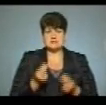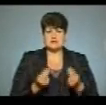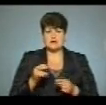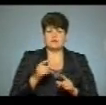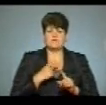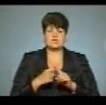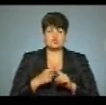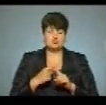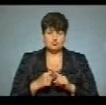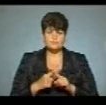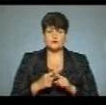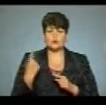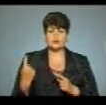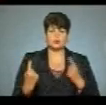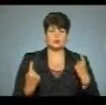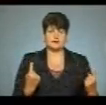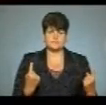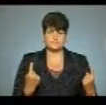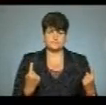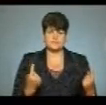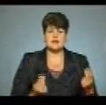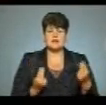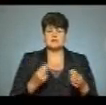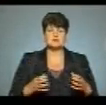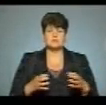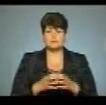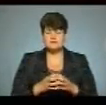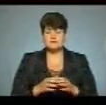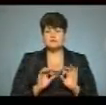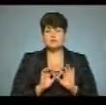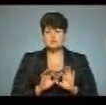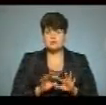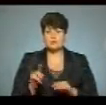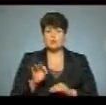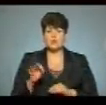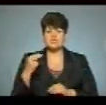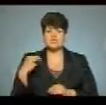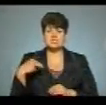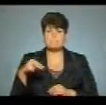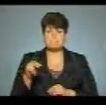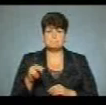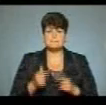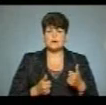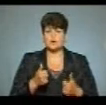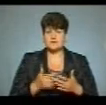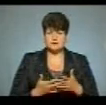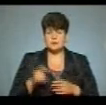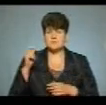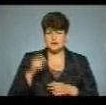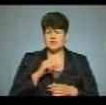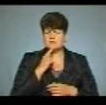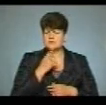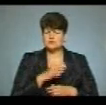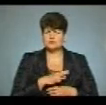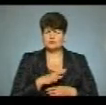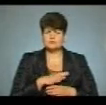в нічию. Рахунок цього матчу 1-1. Гравець команди Ігор Кохман розповів про чемпіонат. Приїхали важкувато, трошки